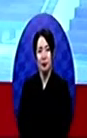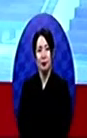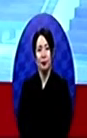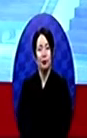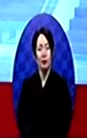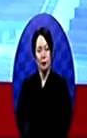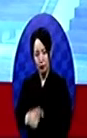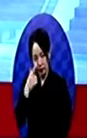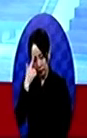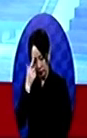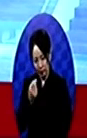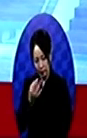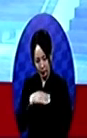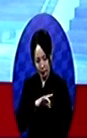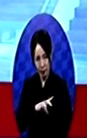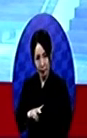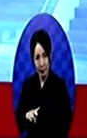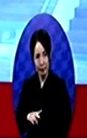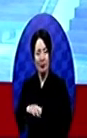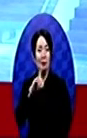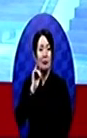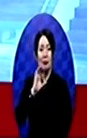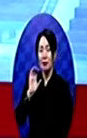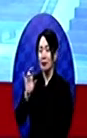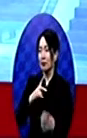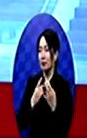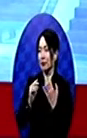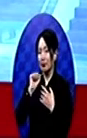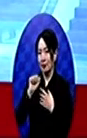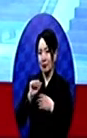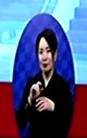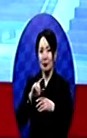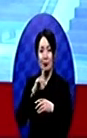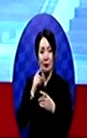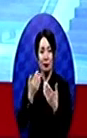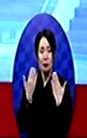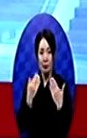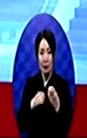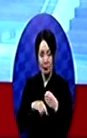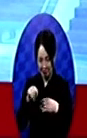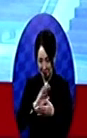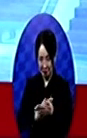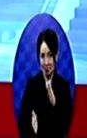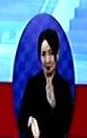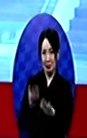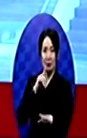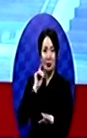Монгол Ардын Намын Дэргэдэх Залуучуудын Байгууллага Нийгмийн Арчил Монголын Залуучуудын Холбооны хурал өнөөдөр хэллээ. Орчин үеийн залуучуудын төлөөлөл